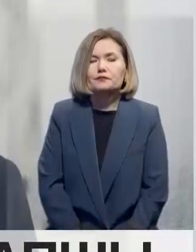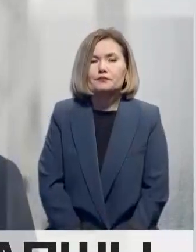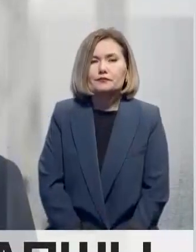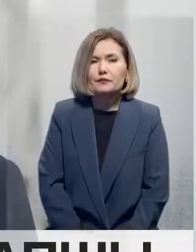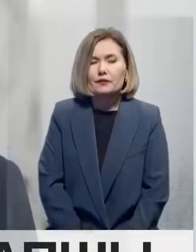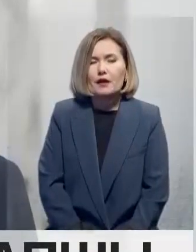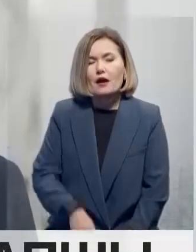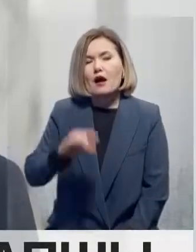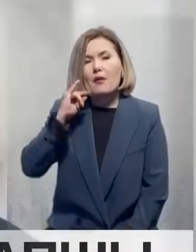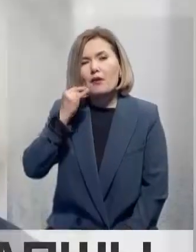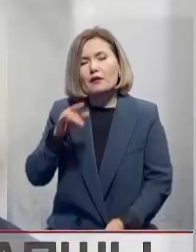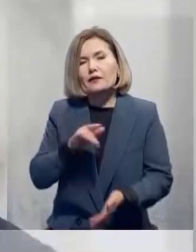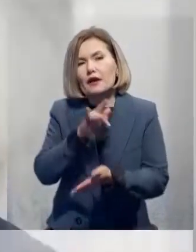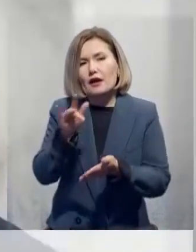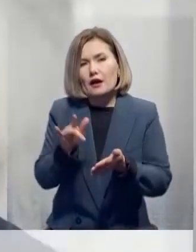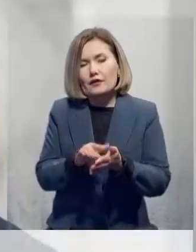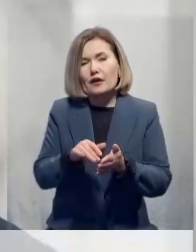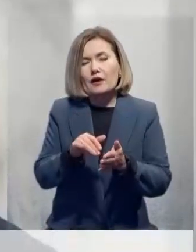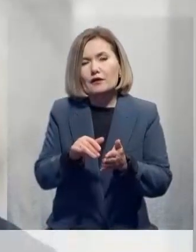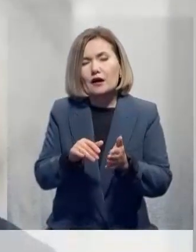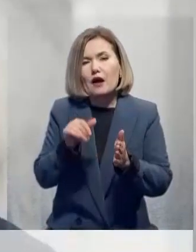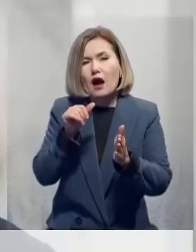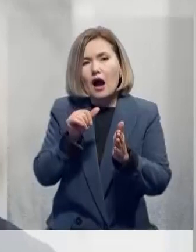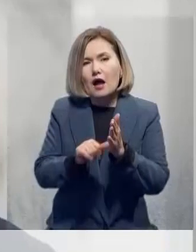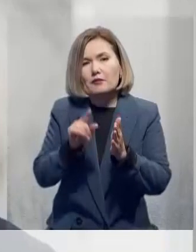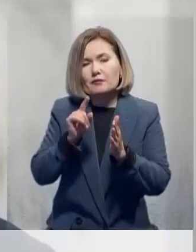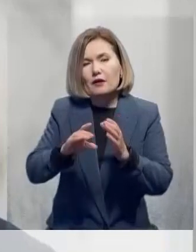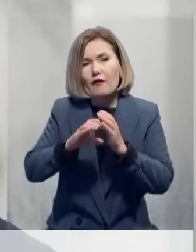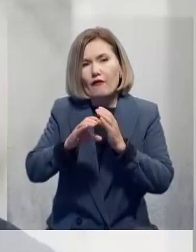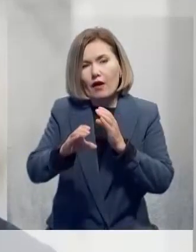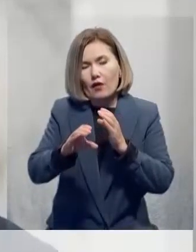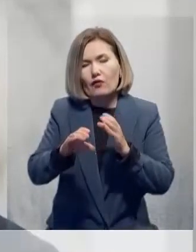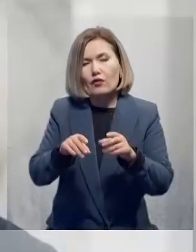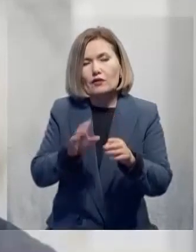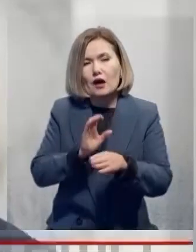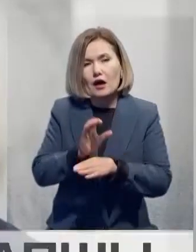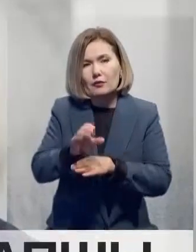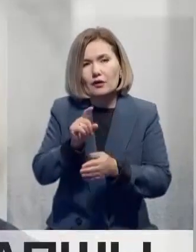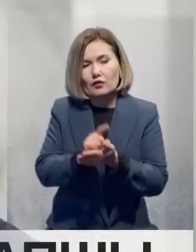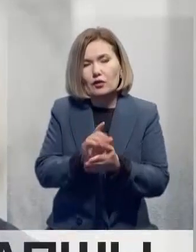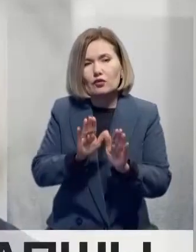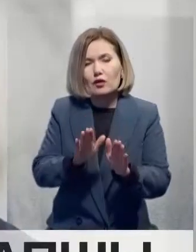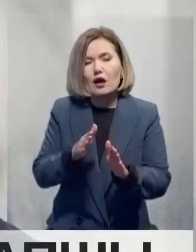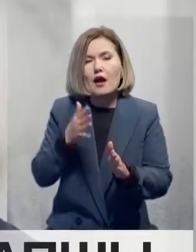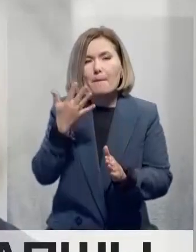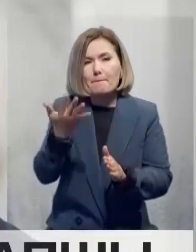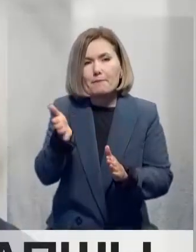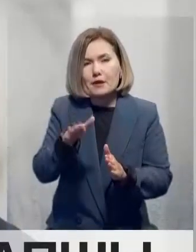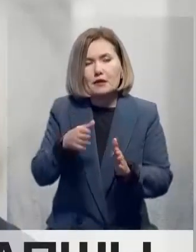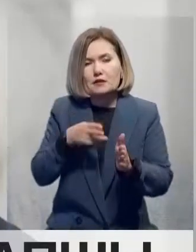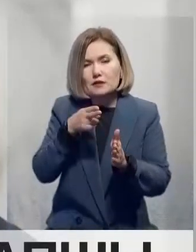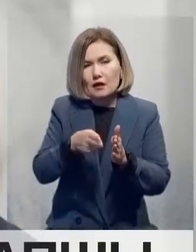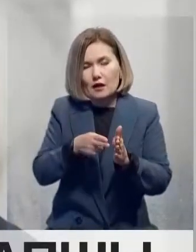Павлодар заводтың қазіргі уақытта 61 вагон шығу керек, оның тек қана 5-еуі жолда. Павлодар заводынан біздің облысқа